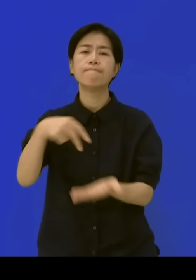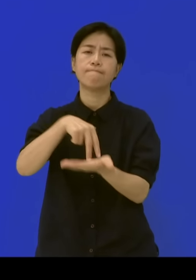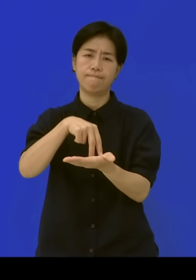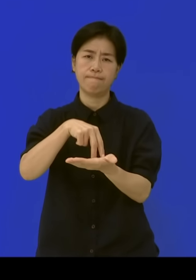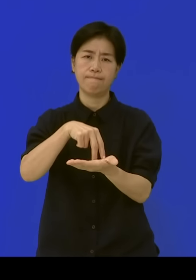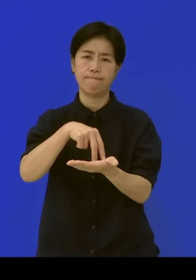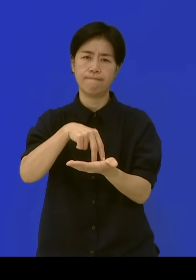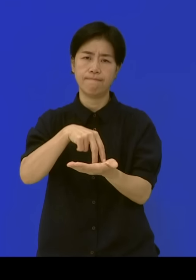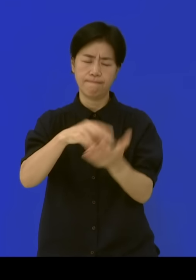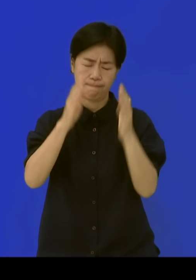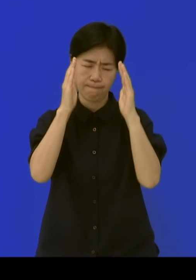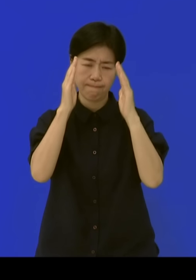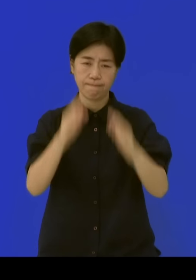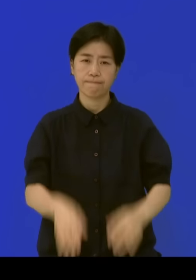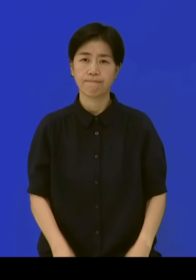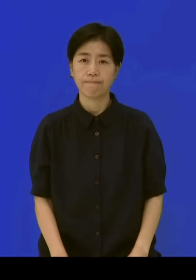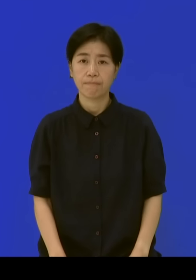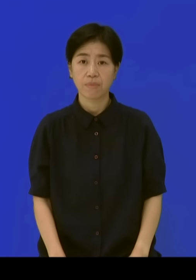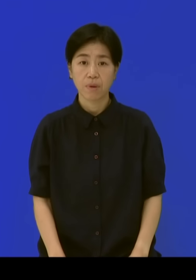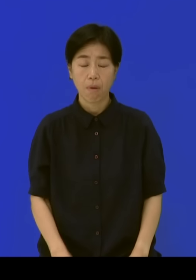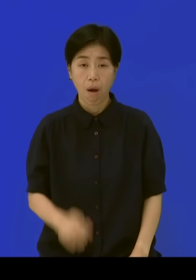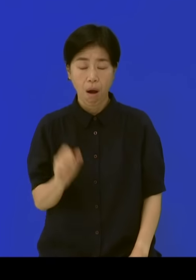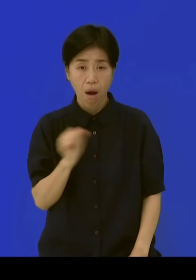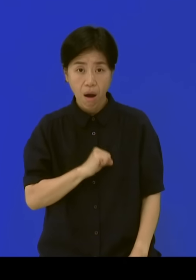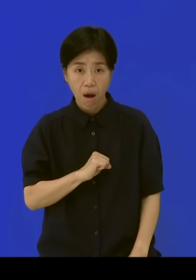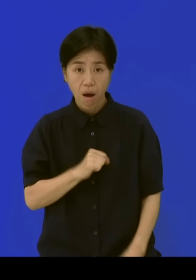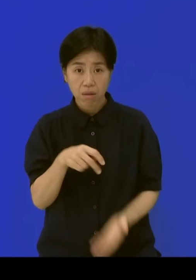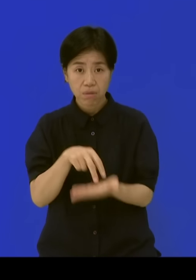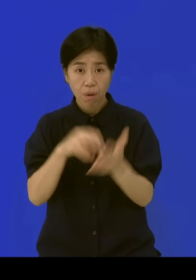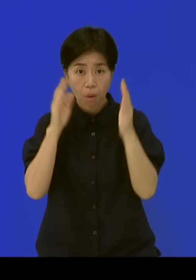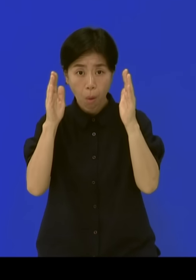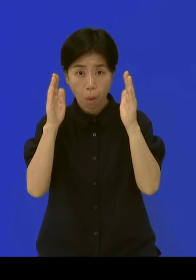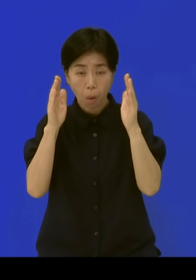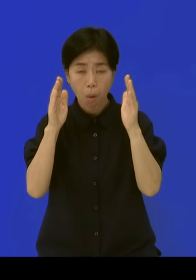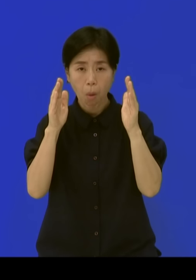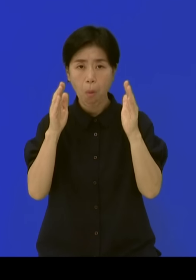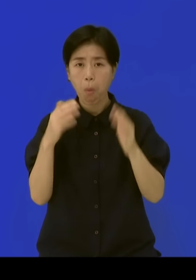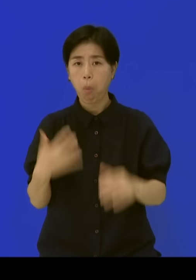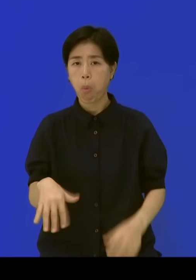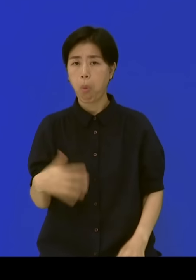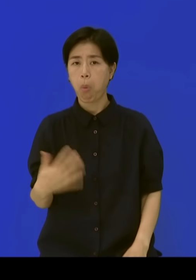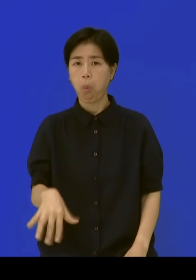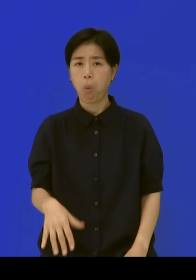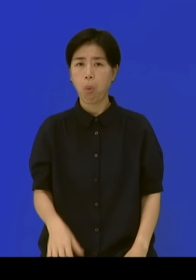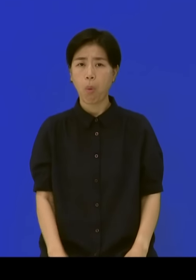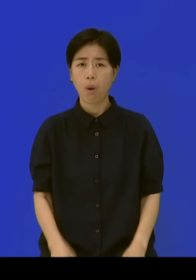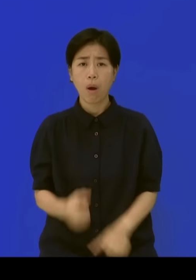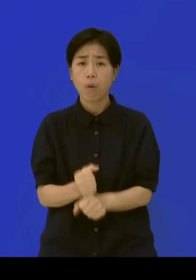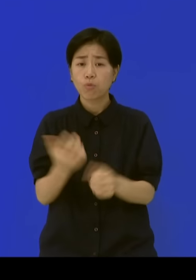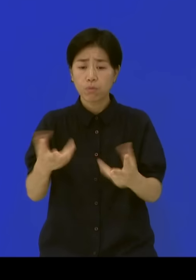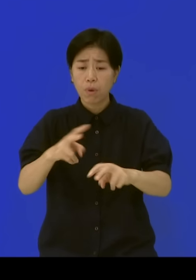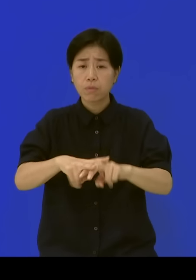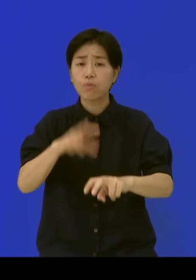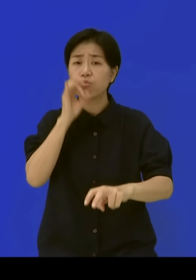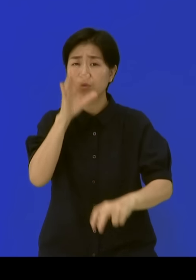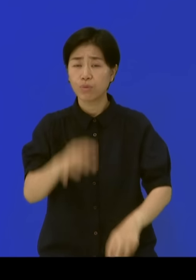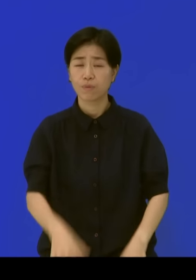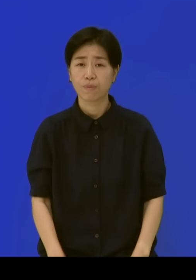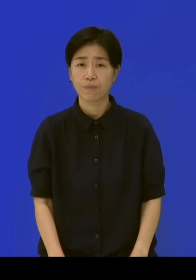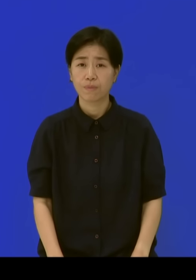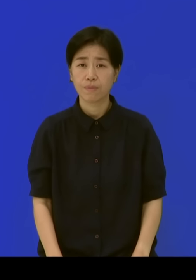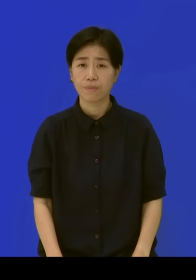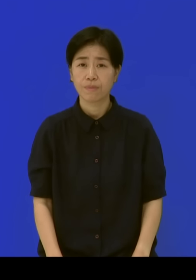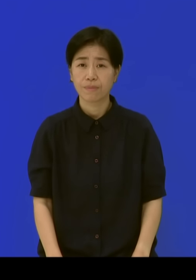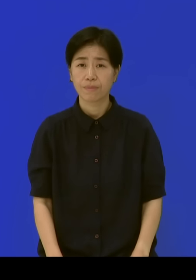다시 눕고 이런 시간을 조금 그럼 서서 공부를 한단 말이에요? 그런 시간을 좀 가졌었습니다. 어쩔 수 없이 아파서. 아, 네,